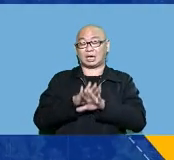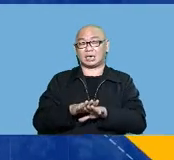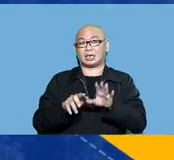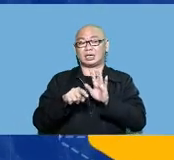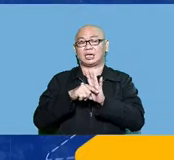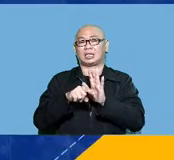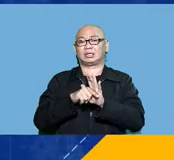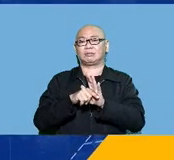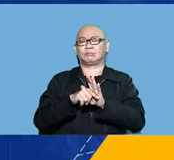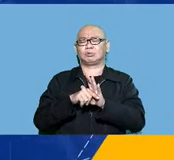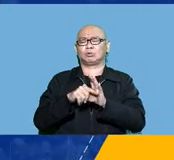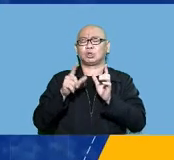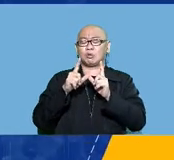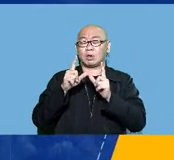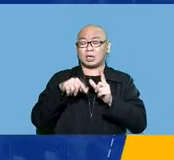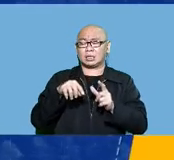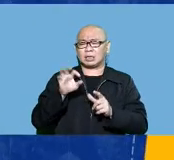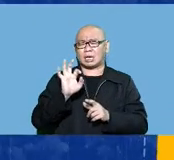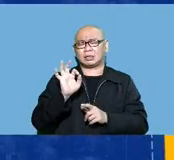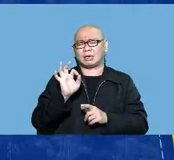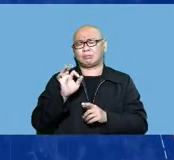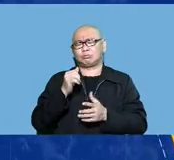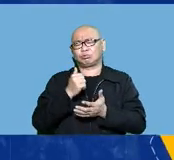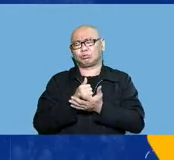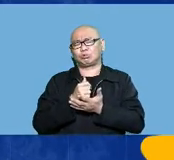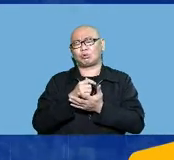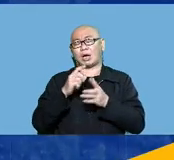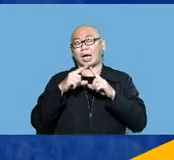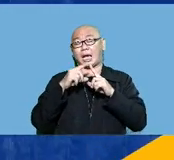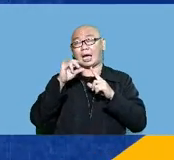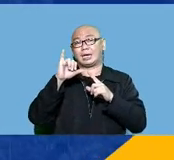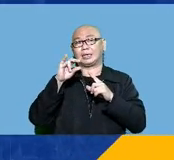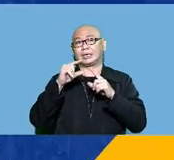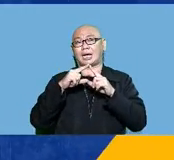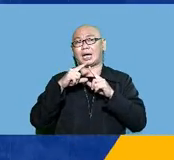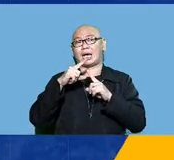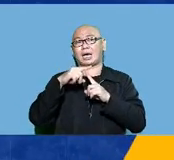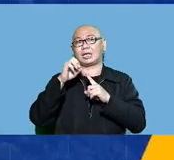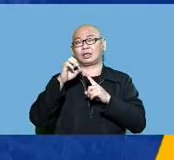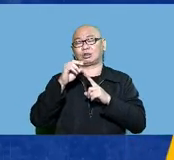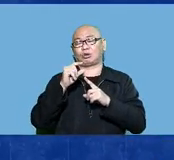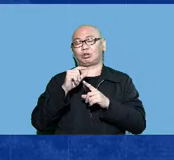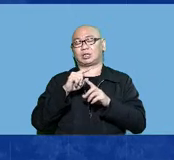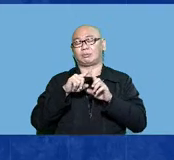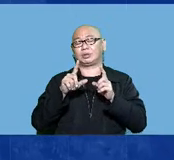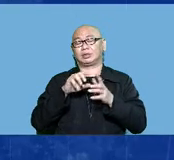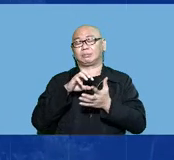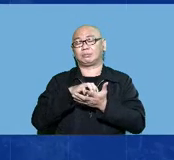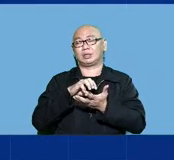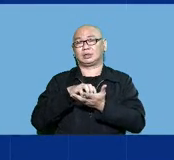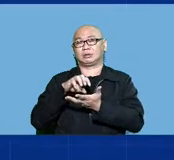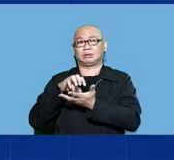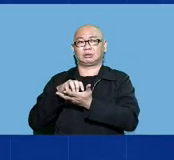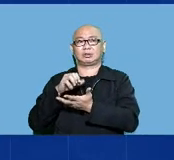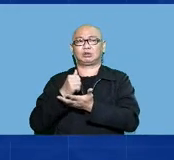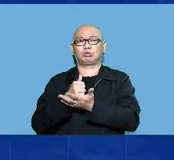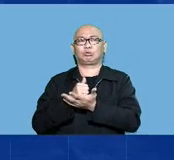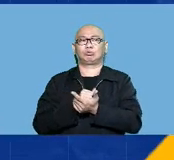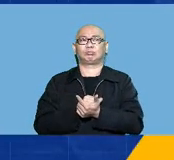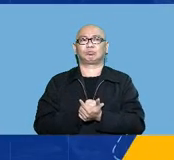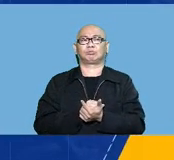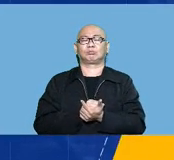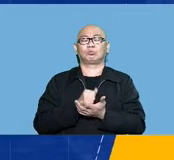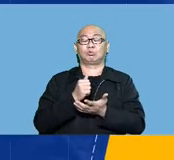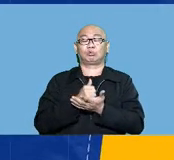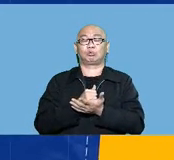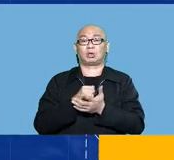di wilayah ini tidak butuh aerator, tetapi di tempat tertentu yang wilayah no air entrainment tadi